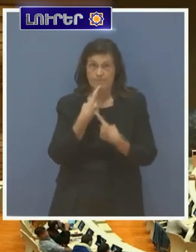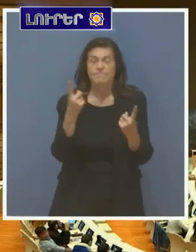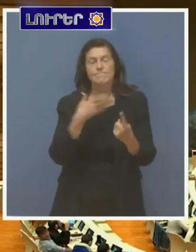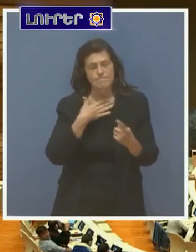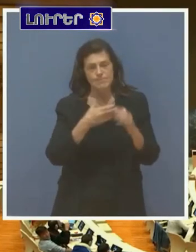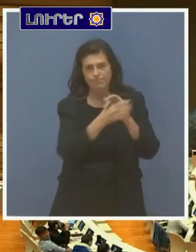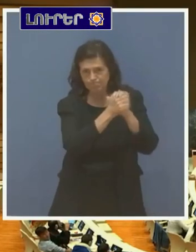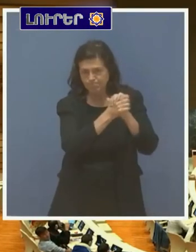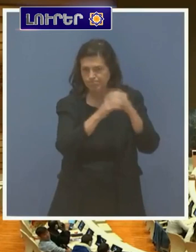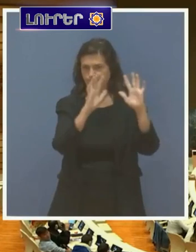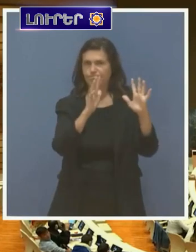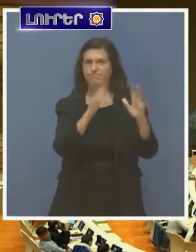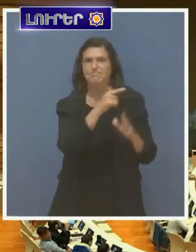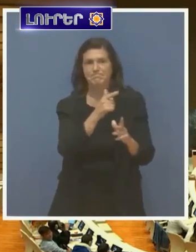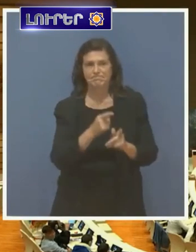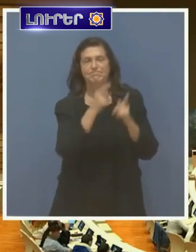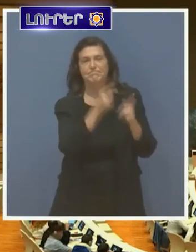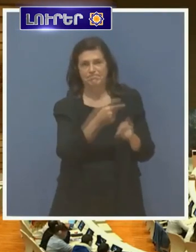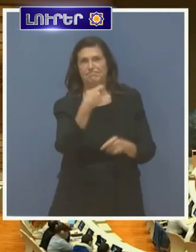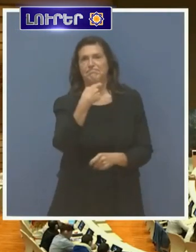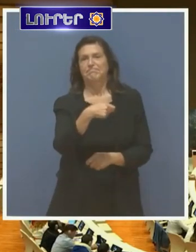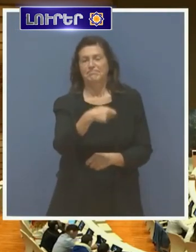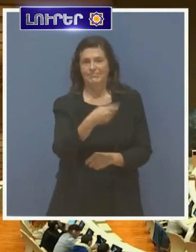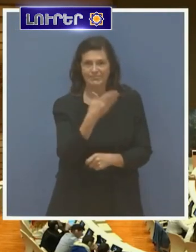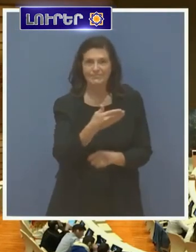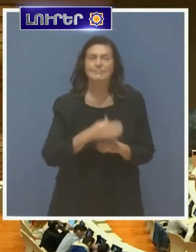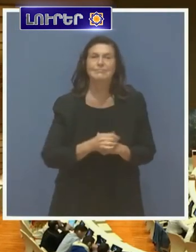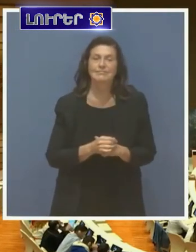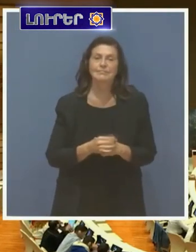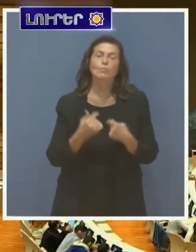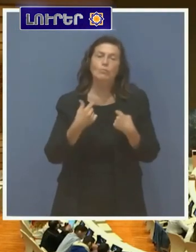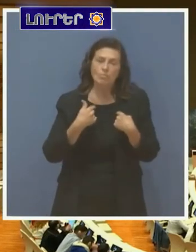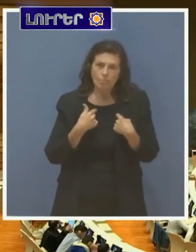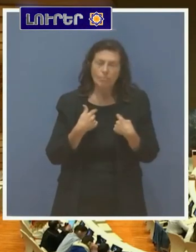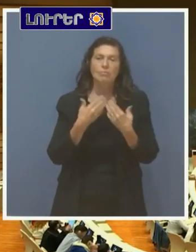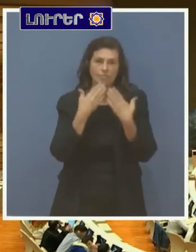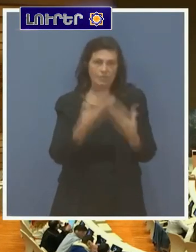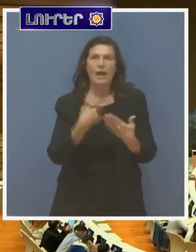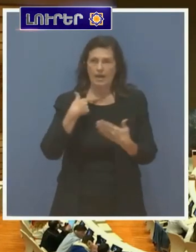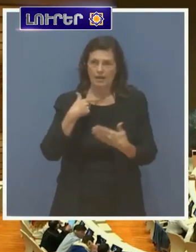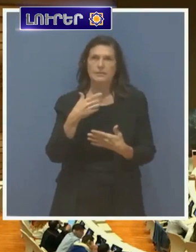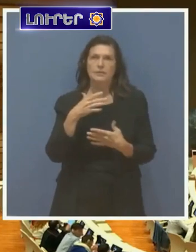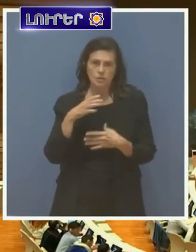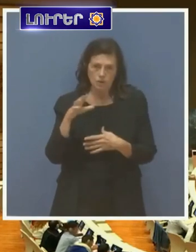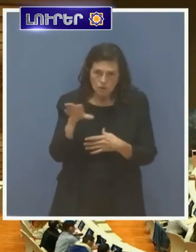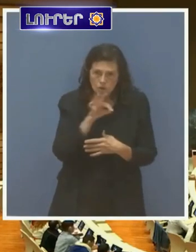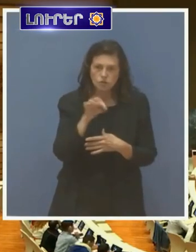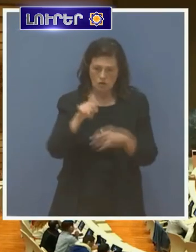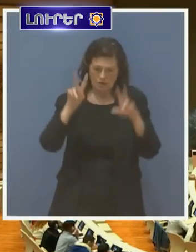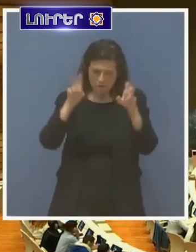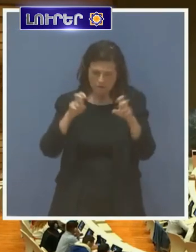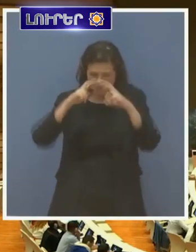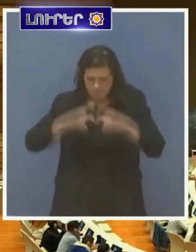Նանսենի անձնագիր եւ ճամփորդական փաստաթուղթ, որը նախկին քոյություն չի ունեցել։ Նանսենին այս անձնագիրը ազգերուլիգայի կողմէ